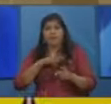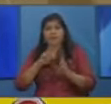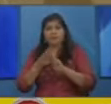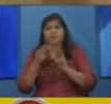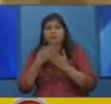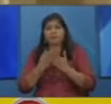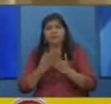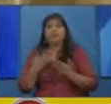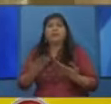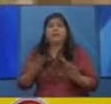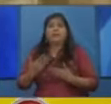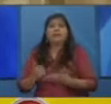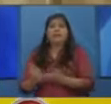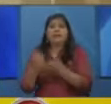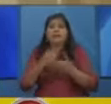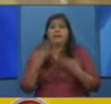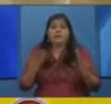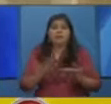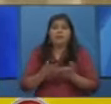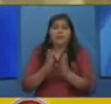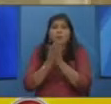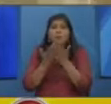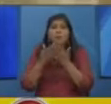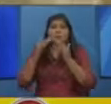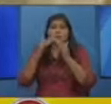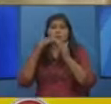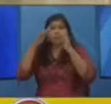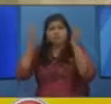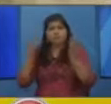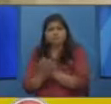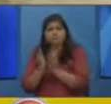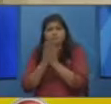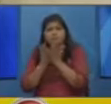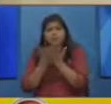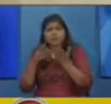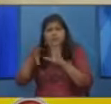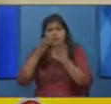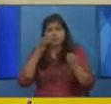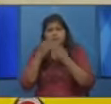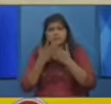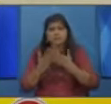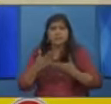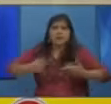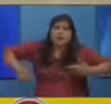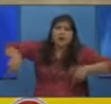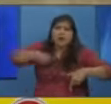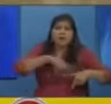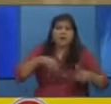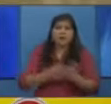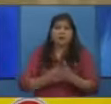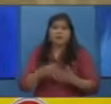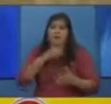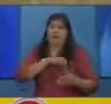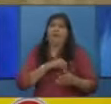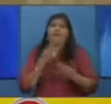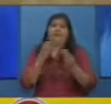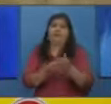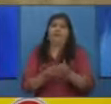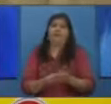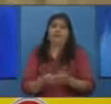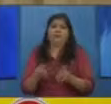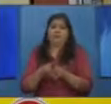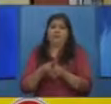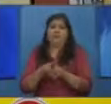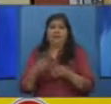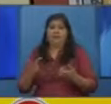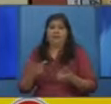आया कि हम क्यों न एक पुस्तकालय स्थापित करें और उससे बहुत से लोगों को ये लाभ होगा। यही मेरे